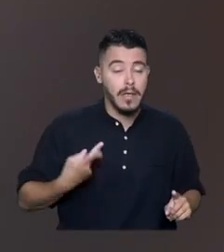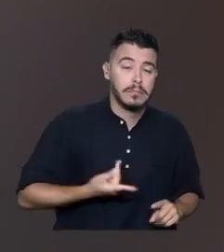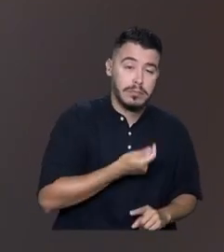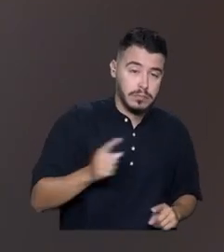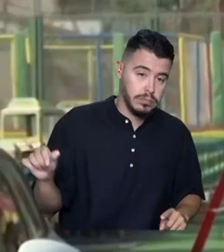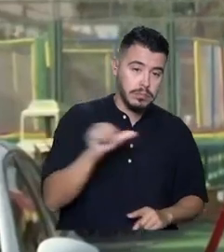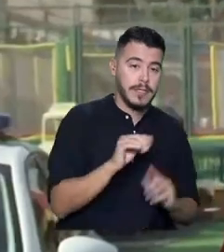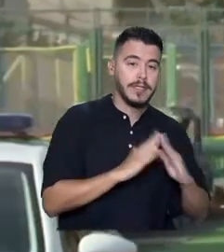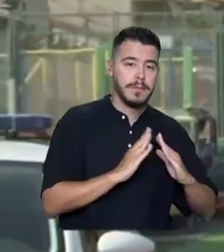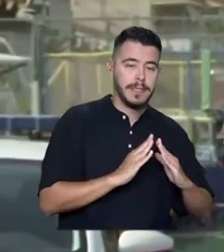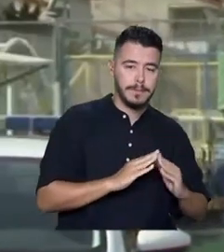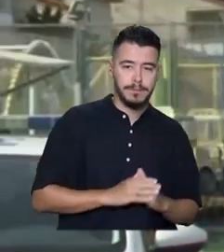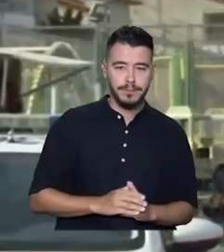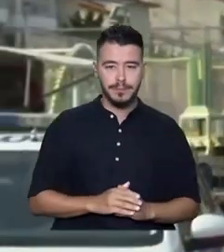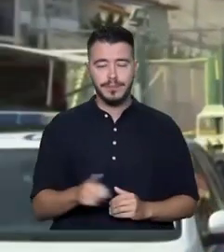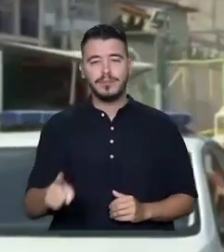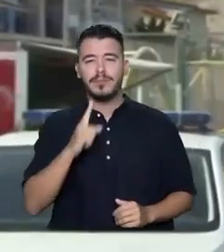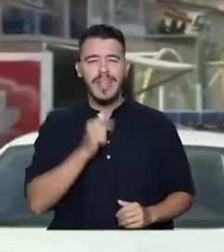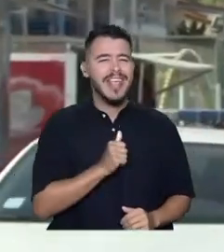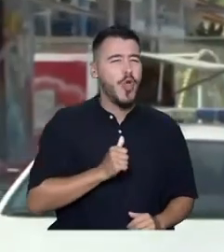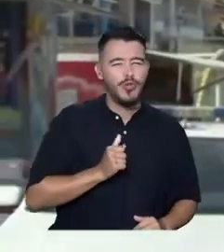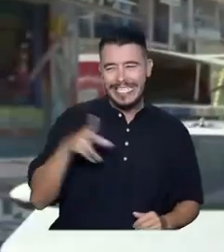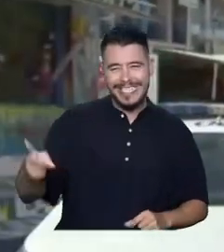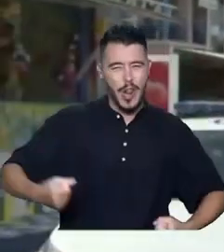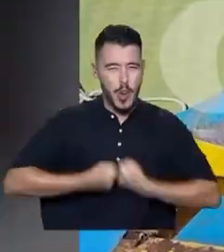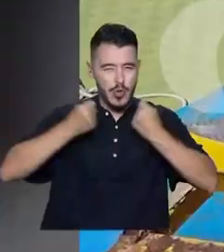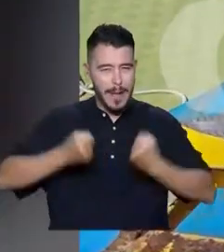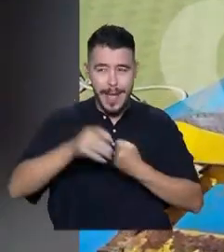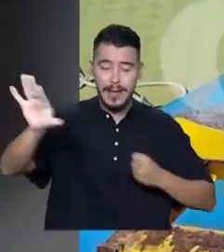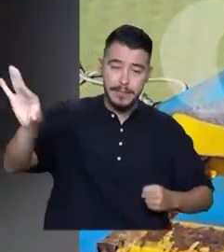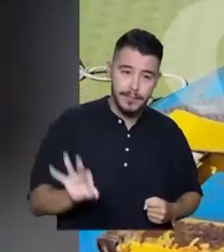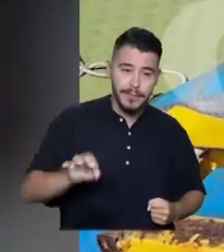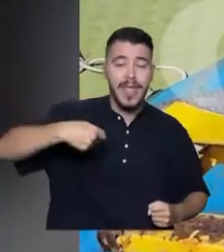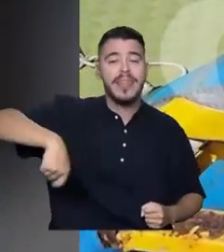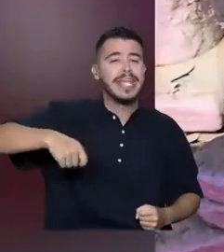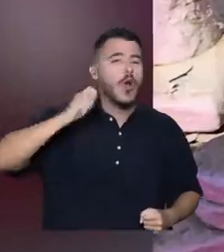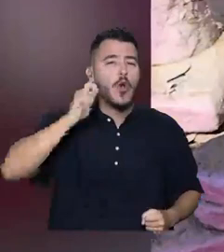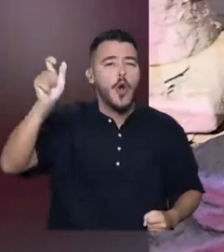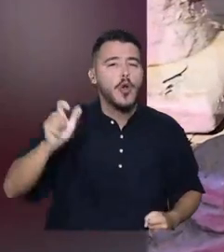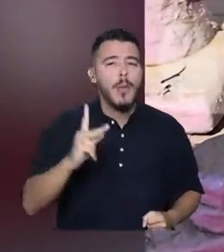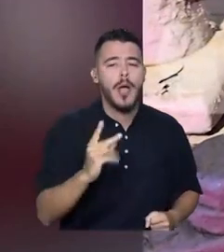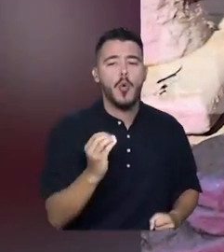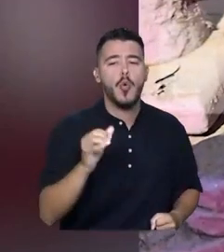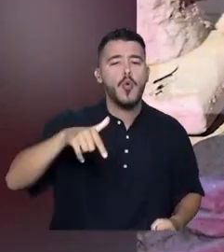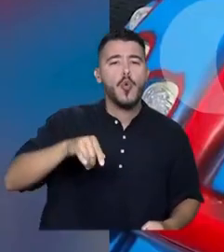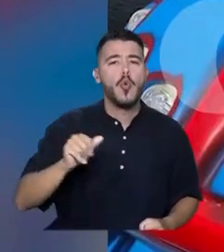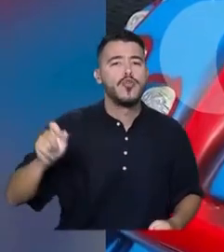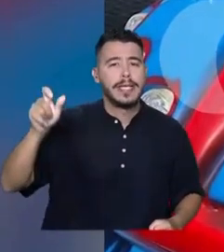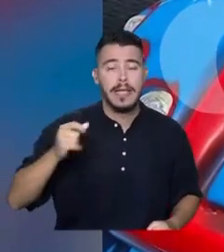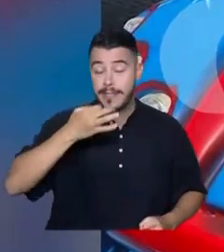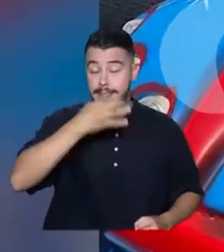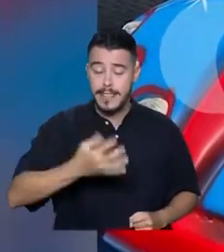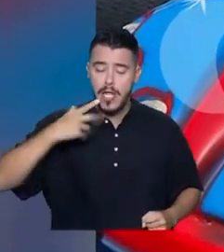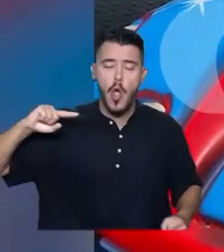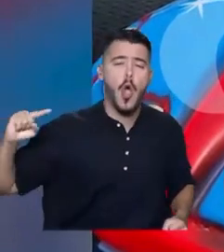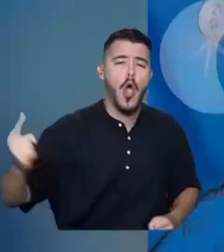χθες ανέθεσε στον Αλέξη Κού για την νομική του εκπροσώπηση, τηρήσει γη ηχθείως. Μέσω του δικηγόρου του υποστηρίζει πως όλα ήταν νόμιμα στην επιχείρησή του,